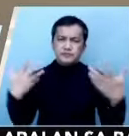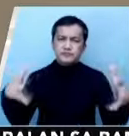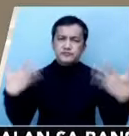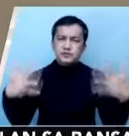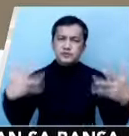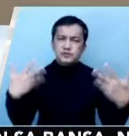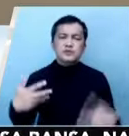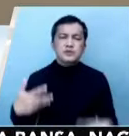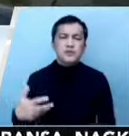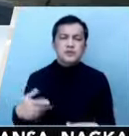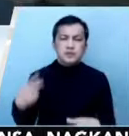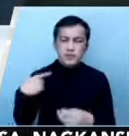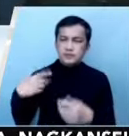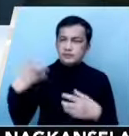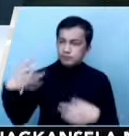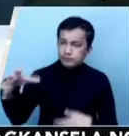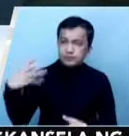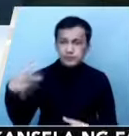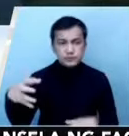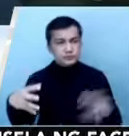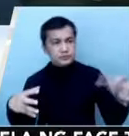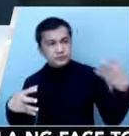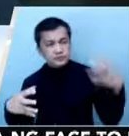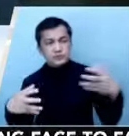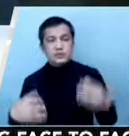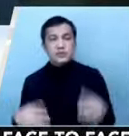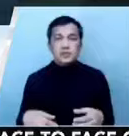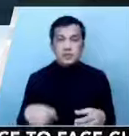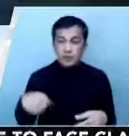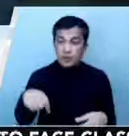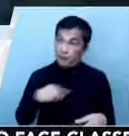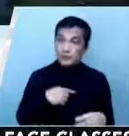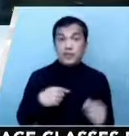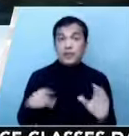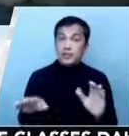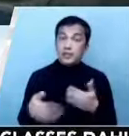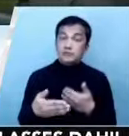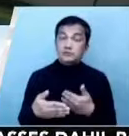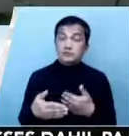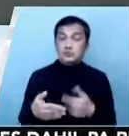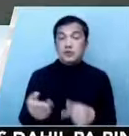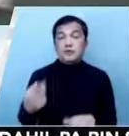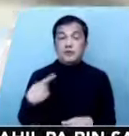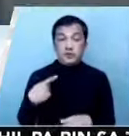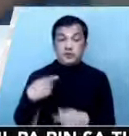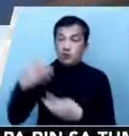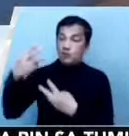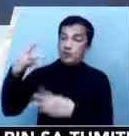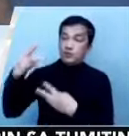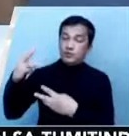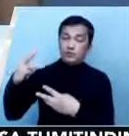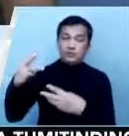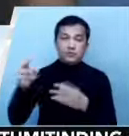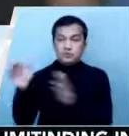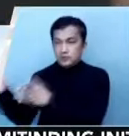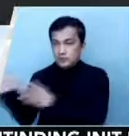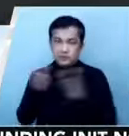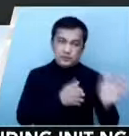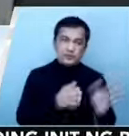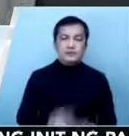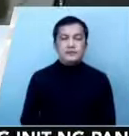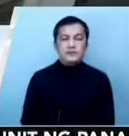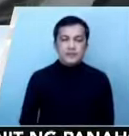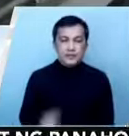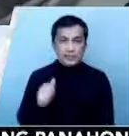mga electric fan po at ang mga classrooms po namin, may mga windows po kabilaan. Air-conditioned din ang